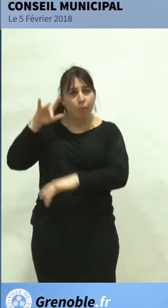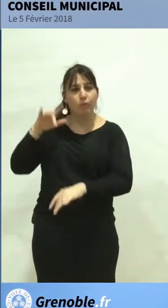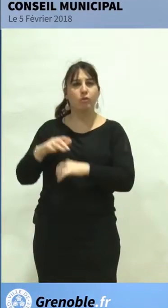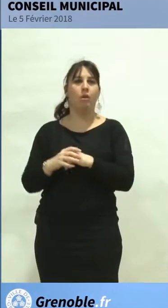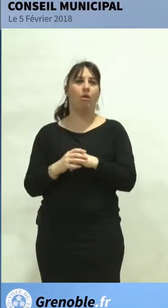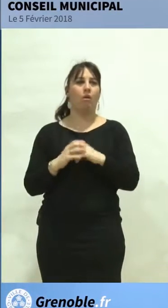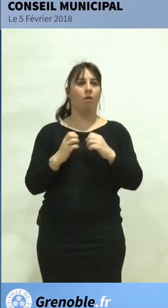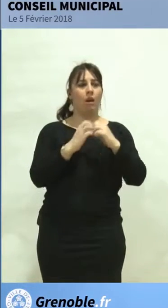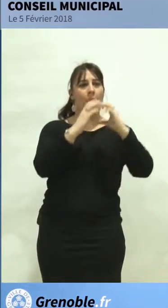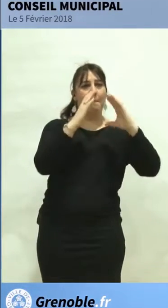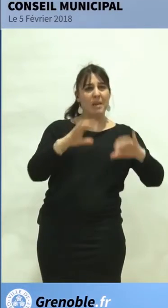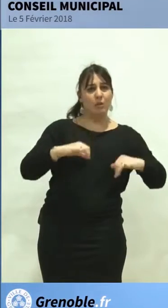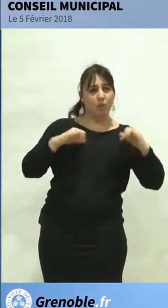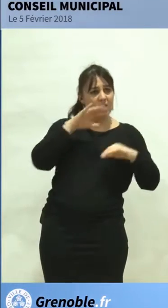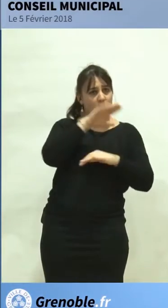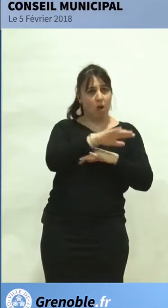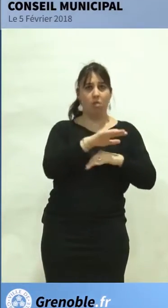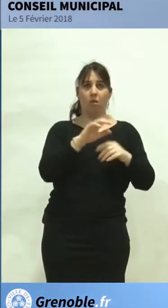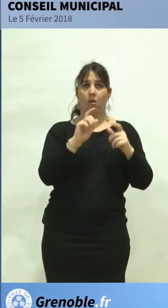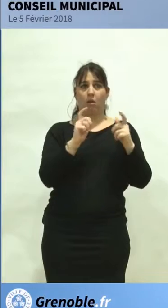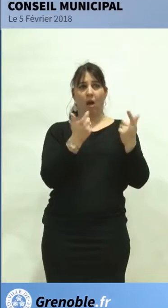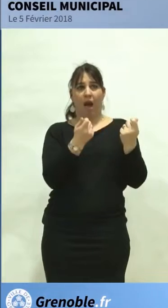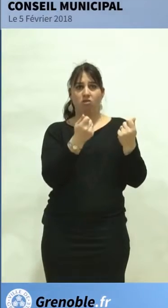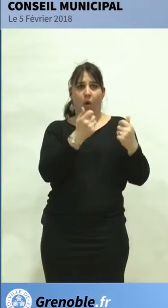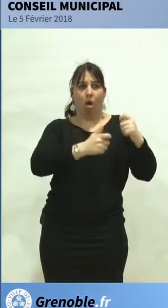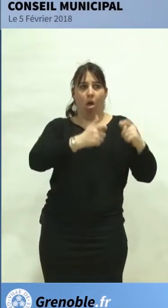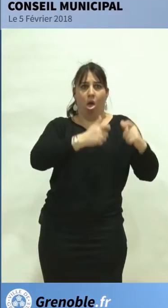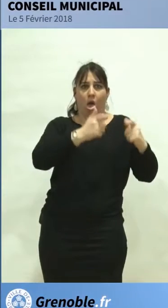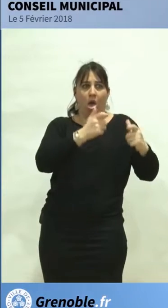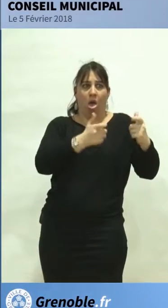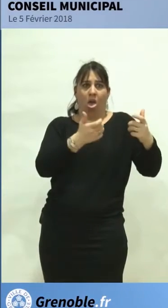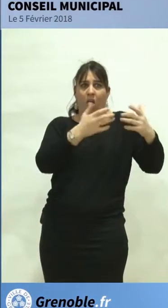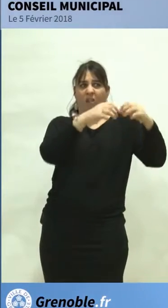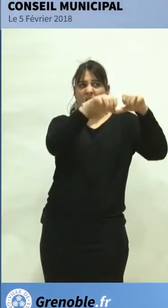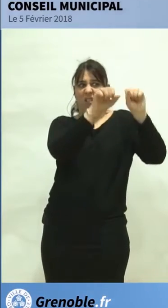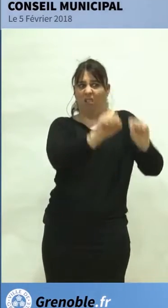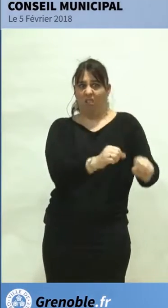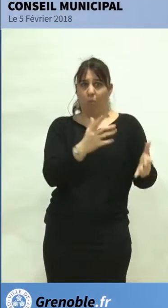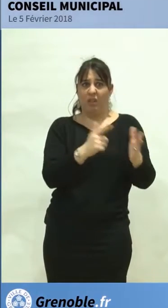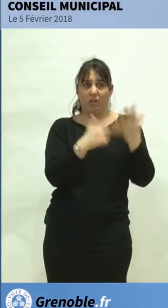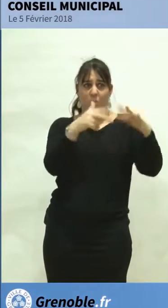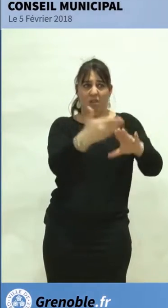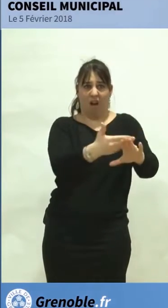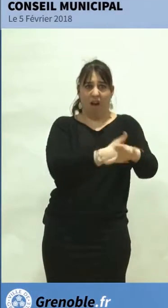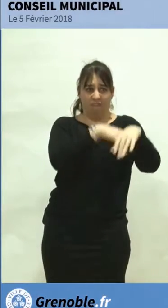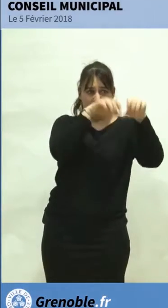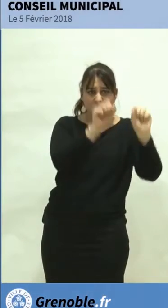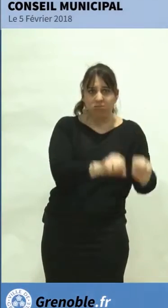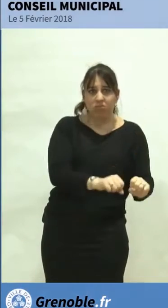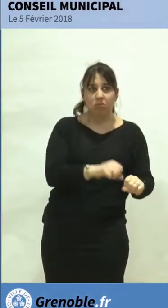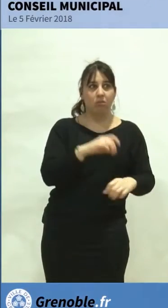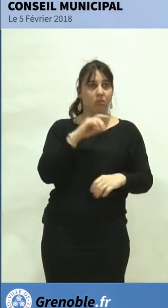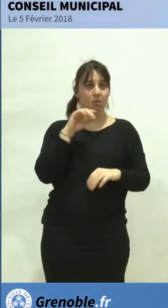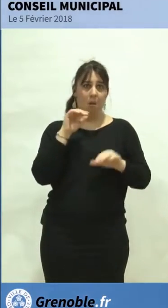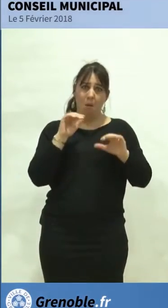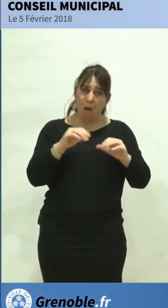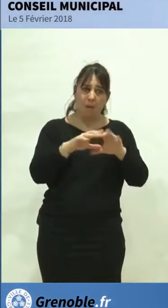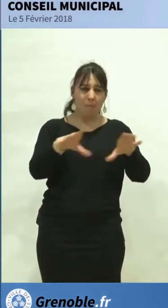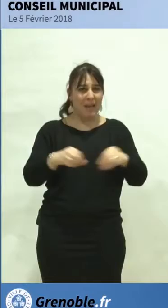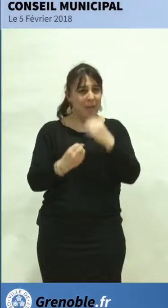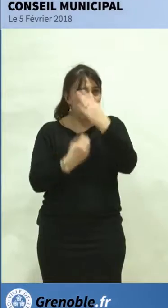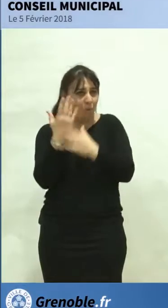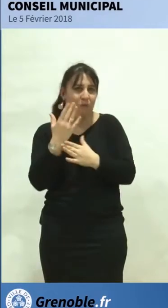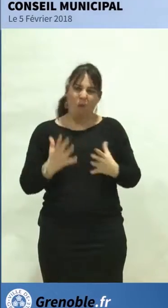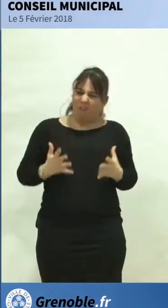Jeunes L'Accordé est en difficulté financière. Elle n'est pas certaine de terminer l'année 2018, malgré la présence d'une équipe nouvelle